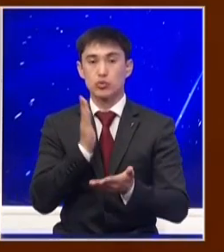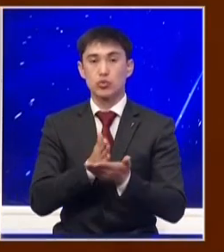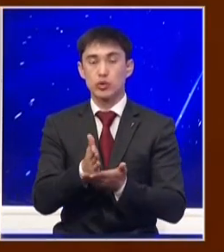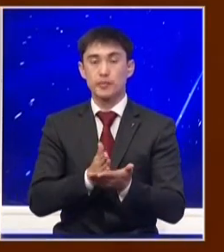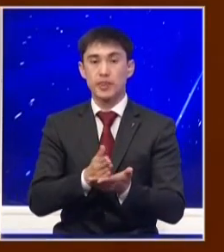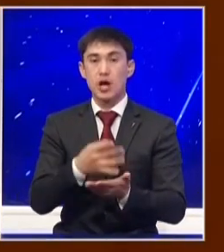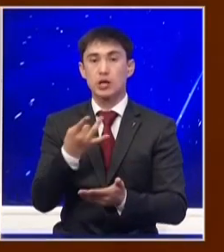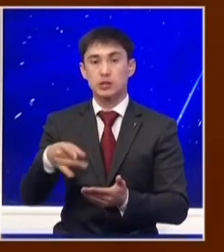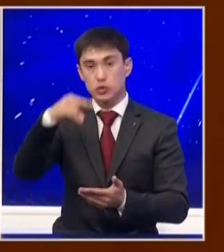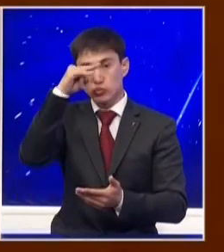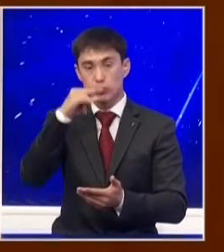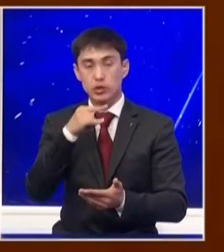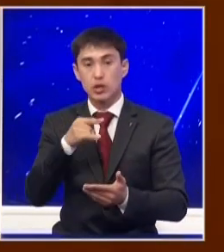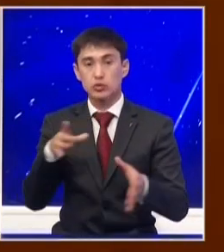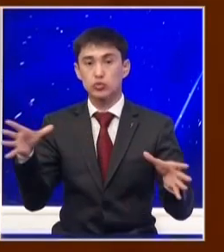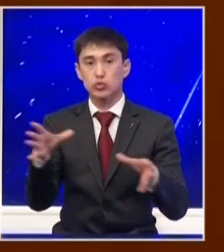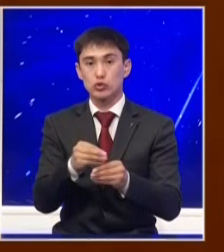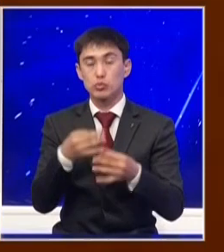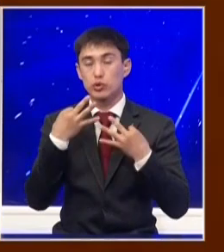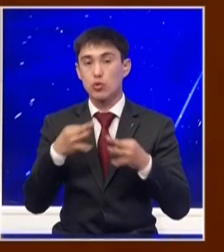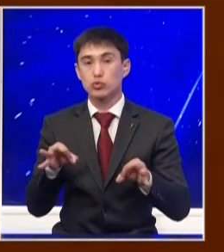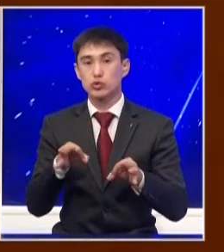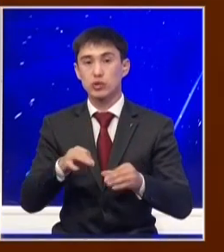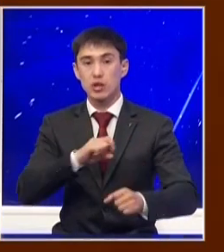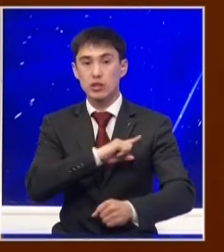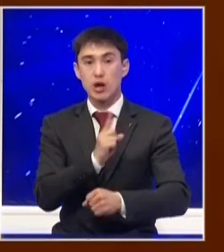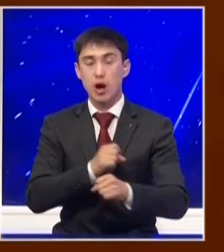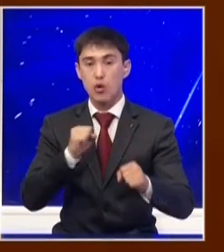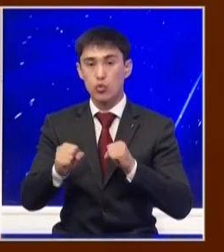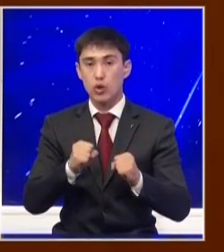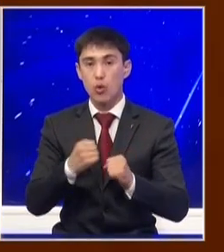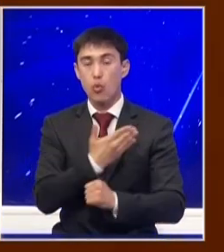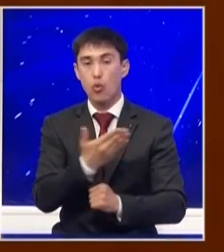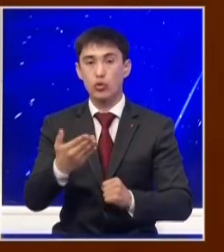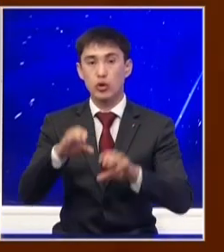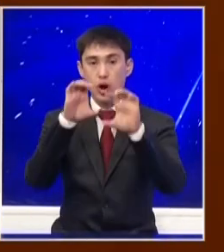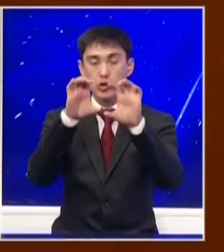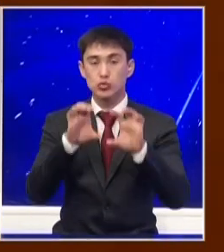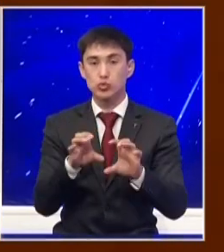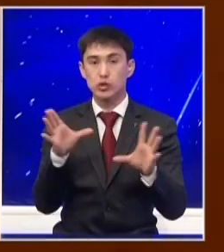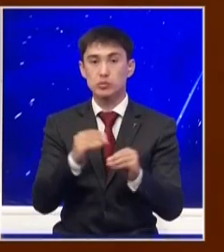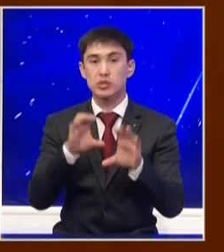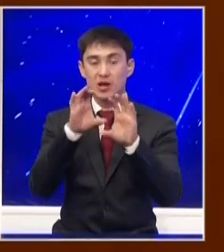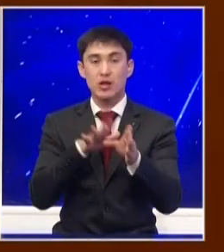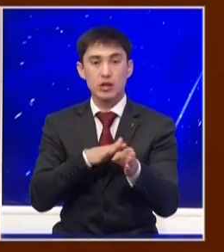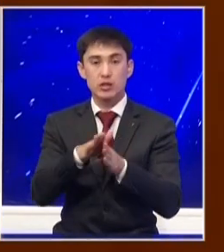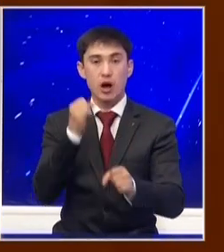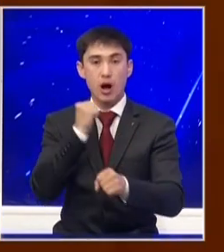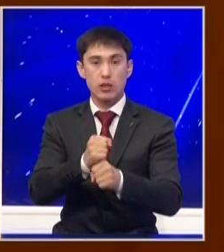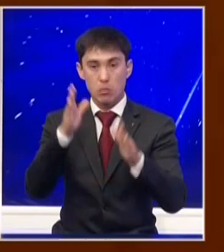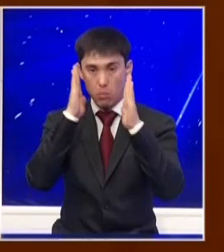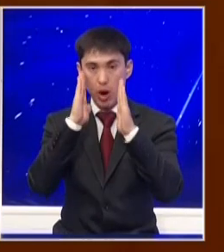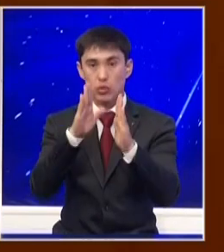Қазақстан Республикасының тұтастығы мен тәуелсіздігінің нығаюына, оның конституциясы мен заңдарына қатаң